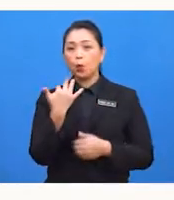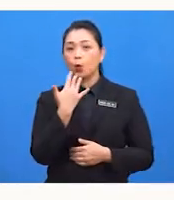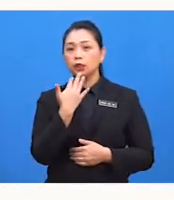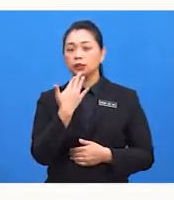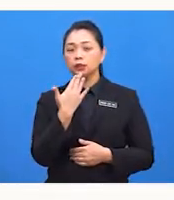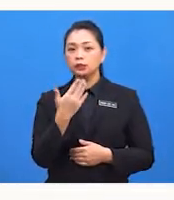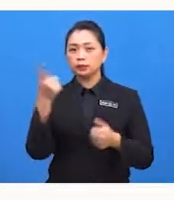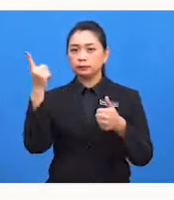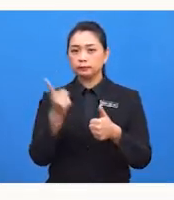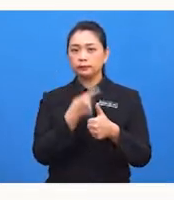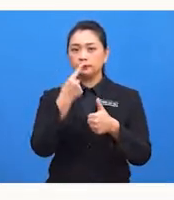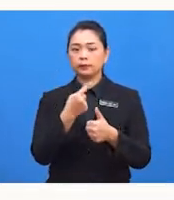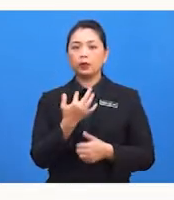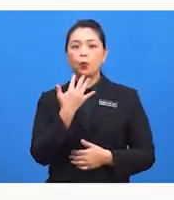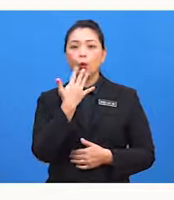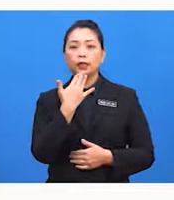sewarna.